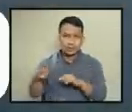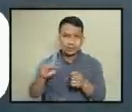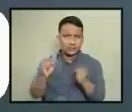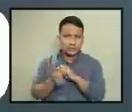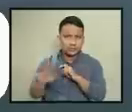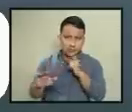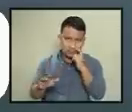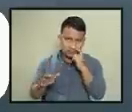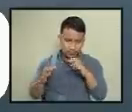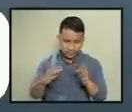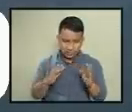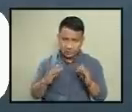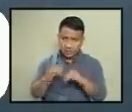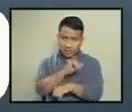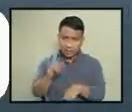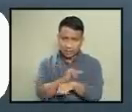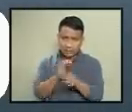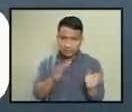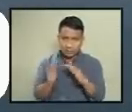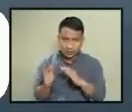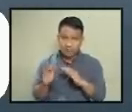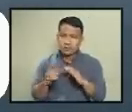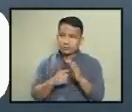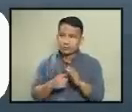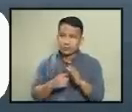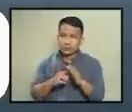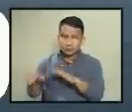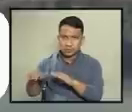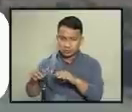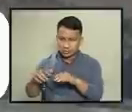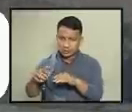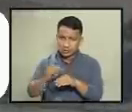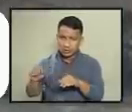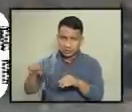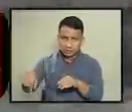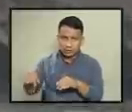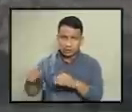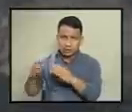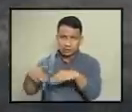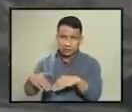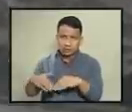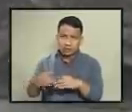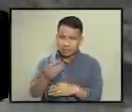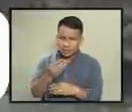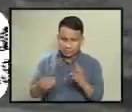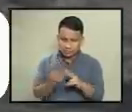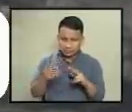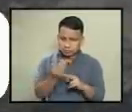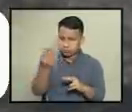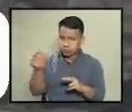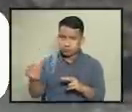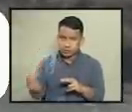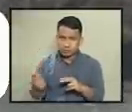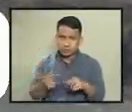May pagtagilid sa isla, habang may paglubog sa hilagang silangang bahagi ng lawa. Mayroon ding mga deposito ng abo at pagbibitak ng